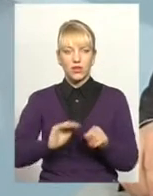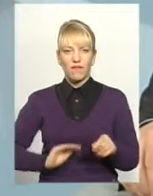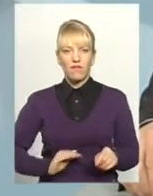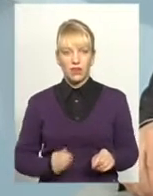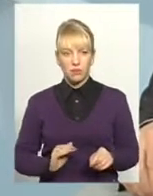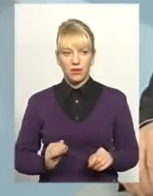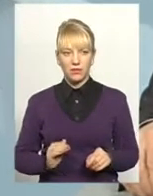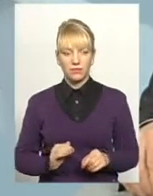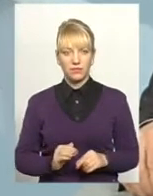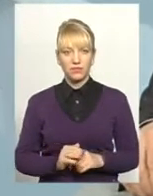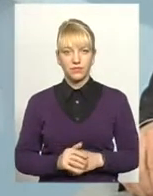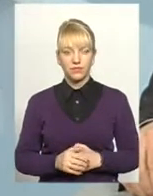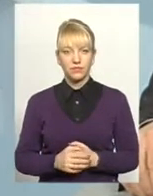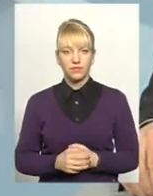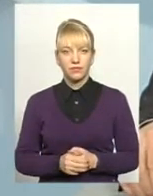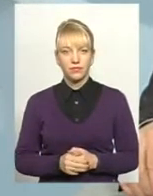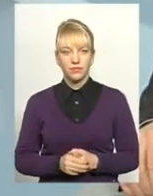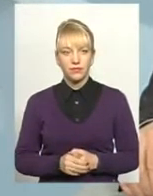фірми